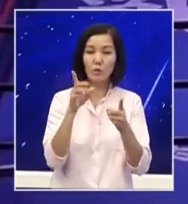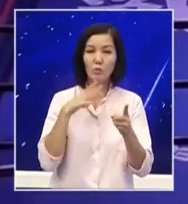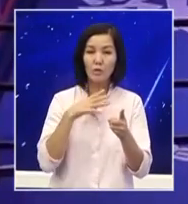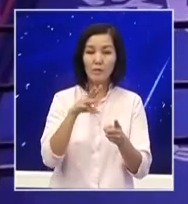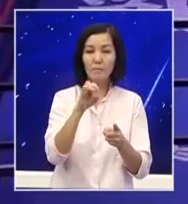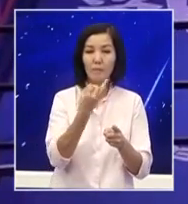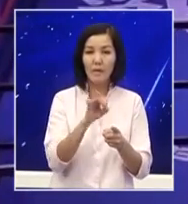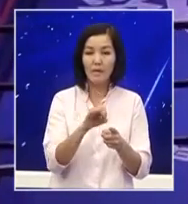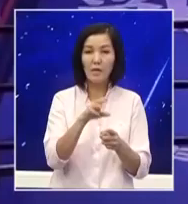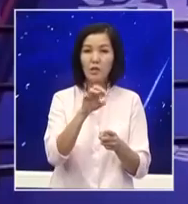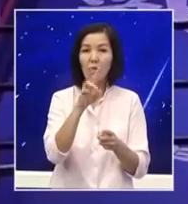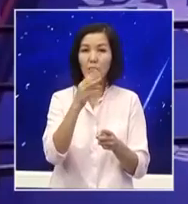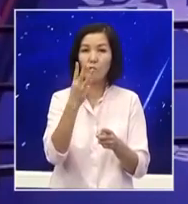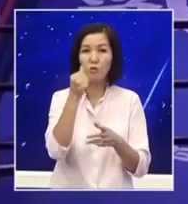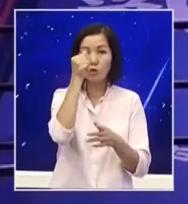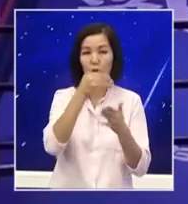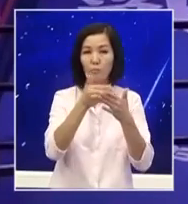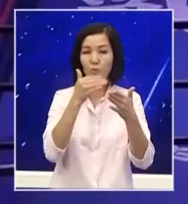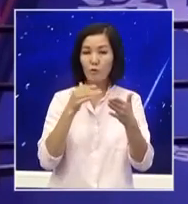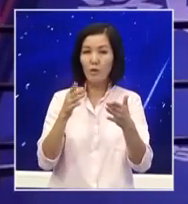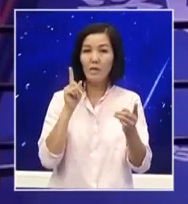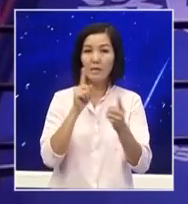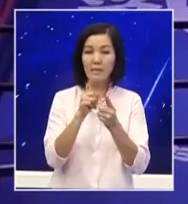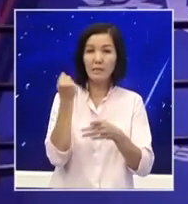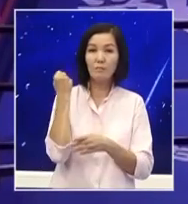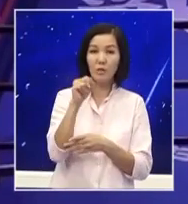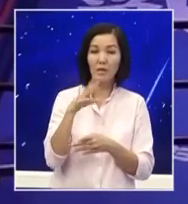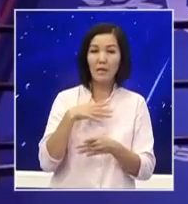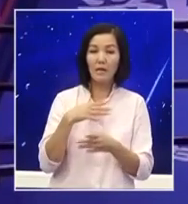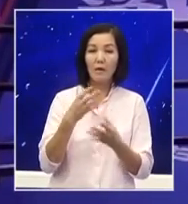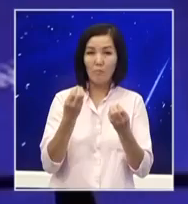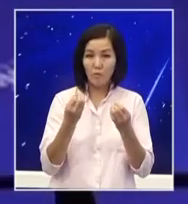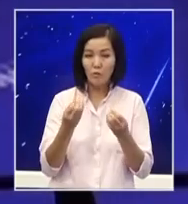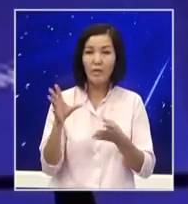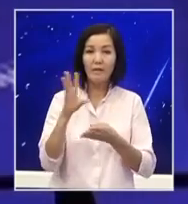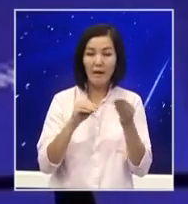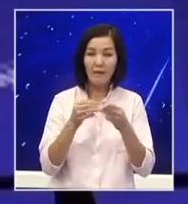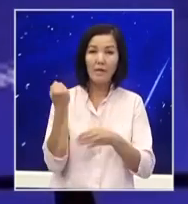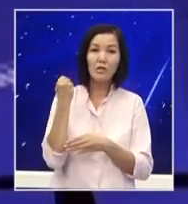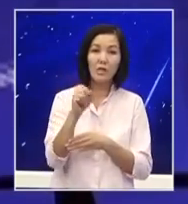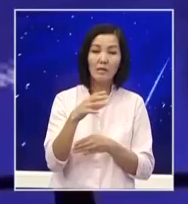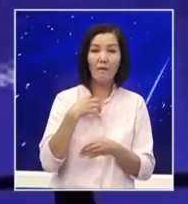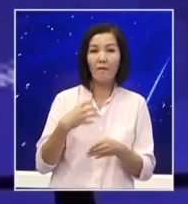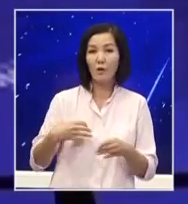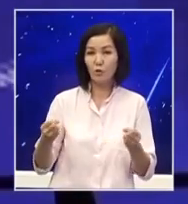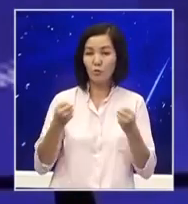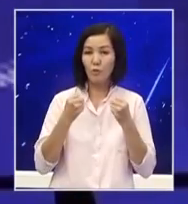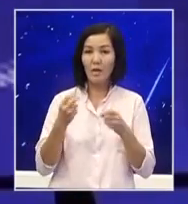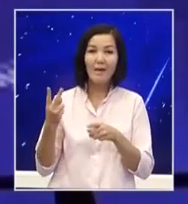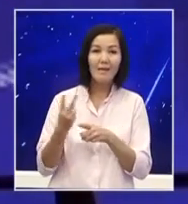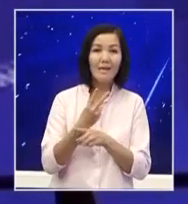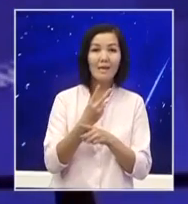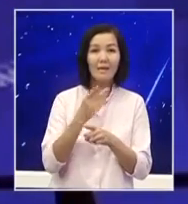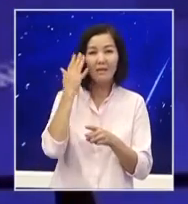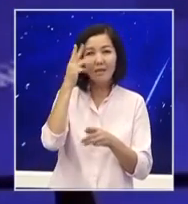Мерей Жан-Польмен 3 жыл бұрын кездесіп жеңген еді. Бұл жолы да қарсыласына есе жіберген жоқ. Тіпті француз атлетін 2 рет